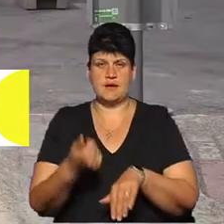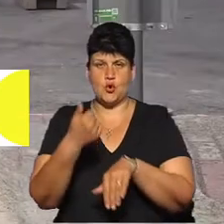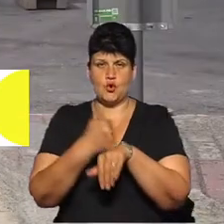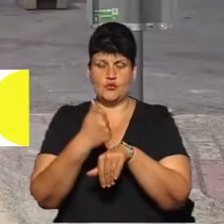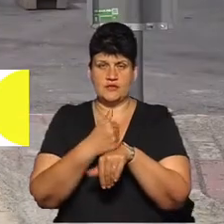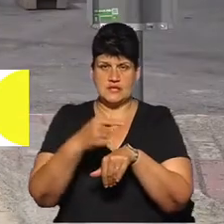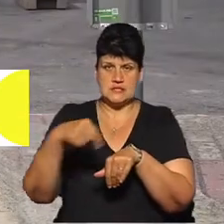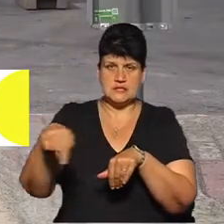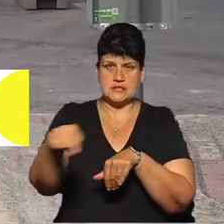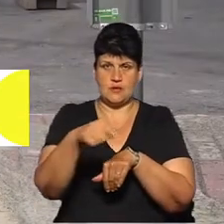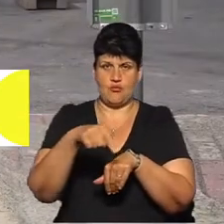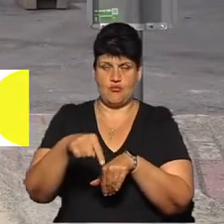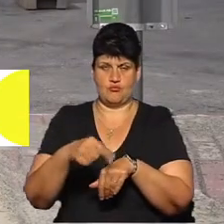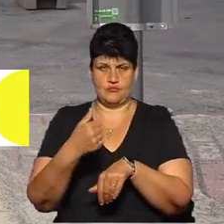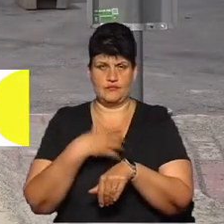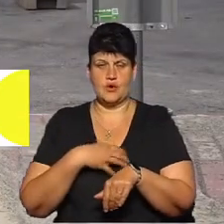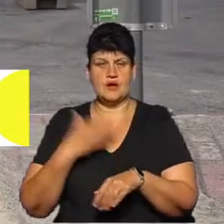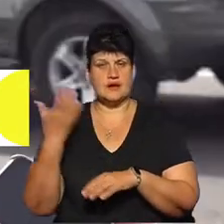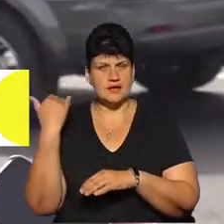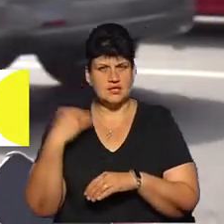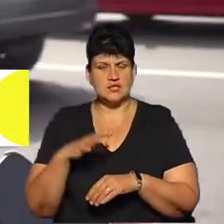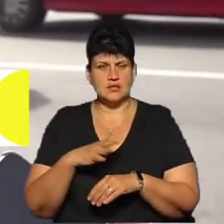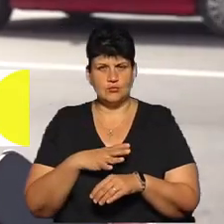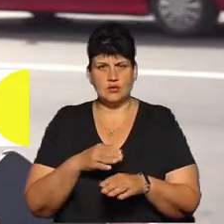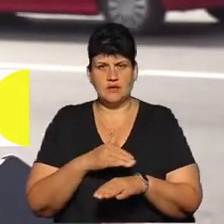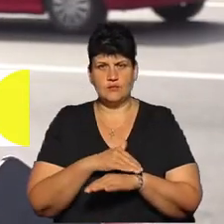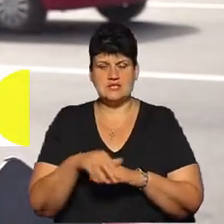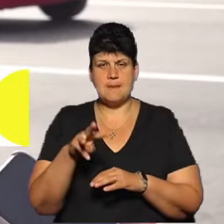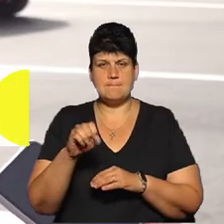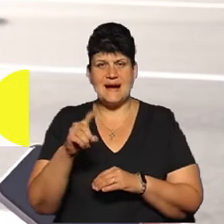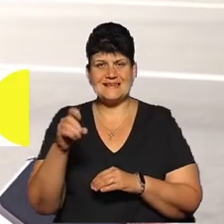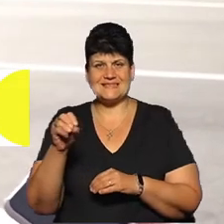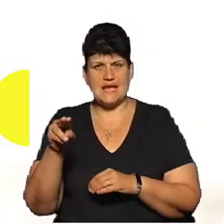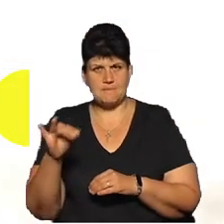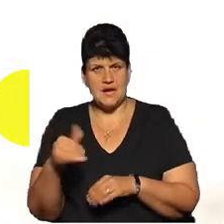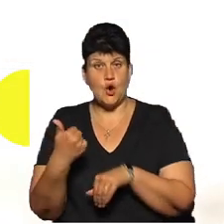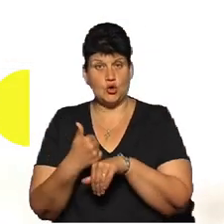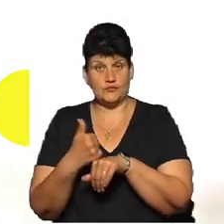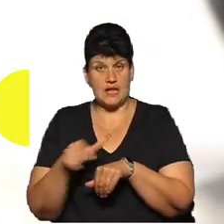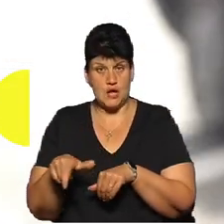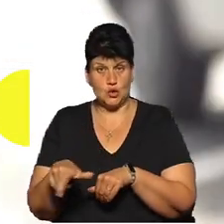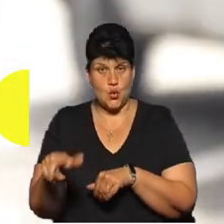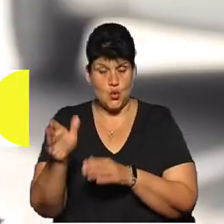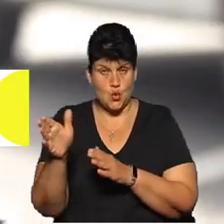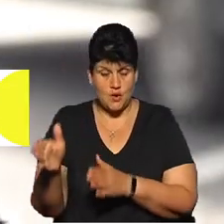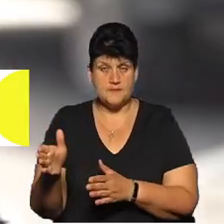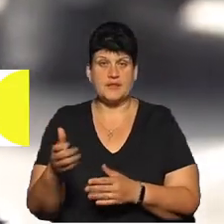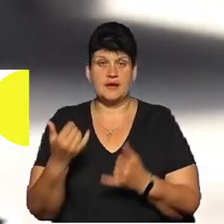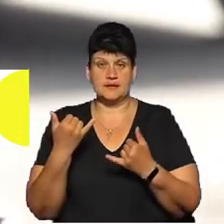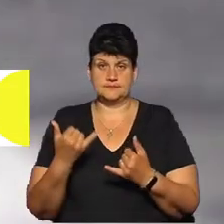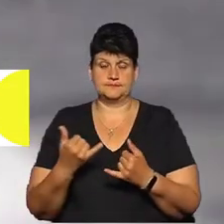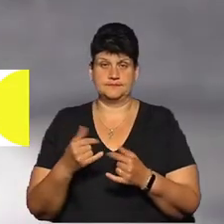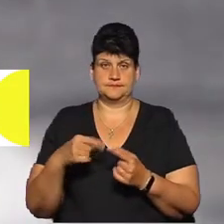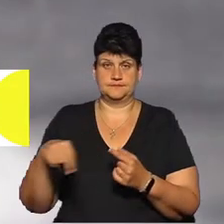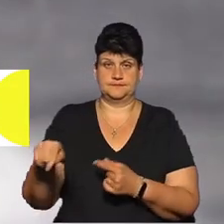перевагу. Раніше головною дорогою тут була вулиця Мазепи, розповів начальник відділу безпеки дорожнього руху патрульної поліції Андрій Петрук. За його